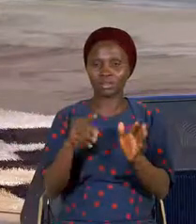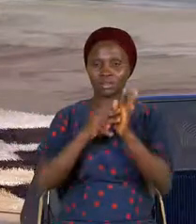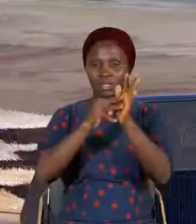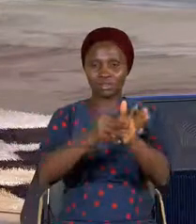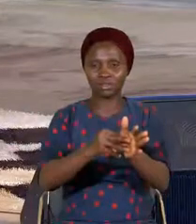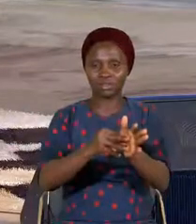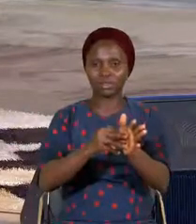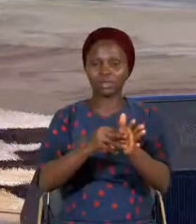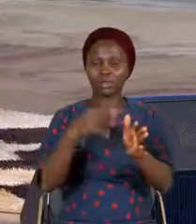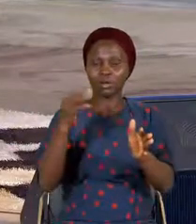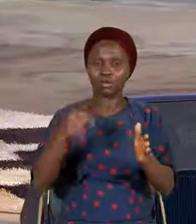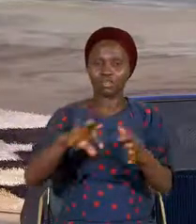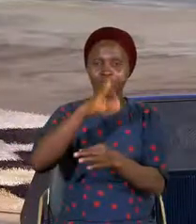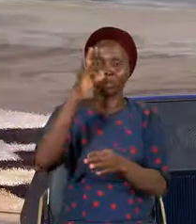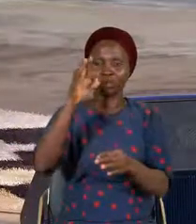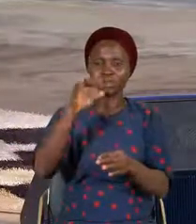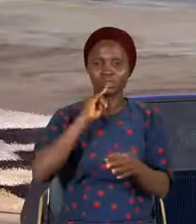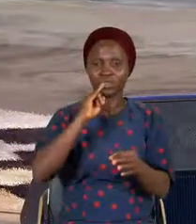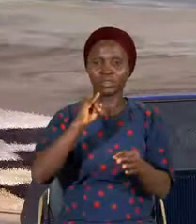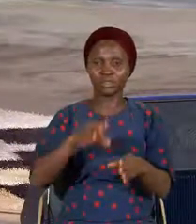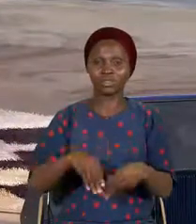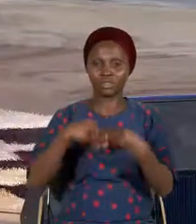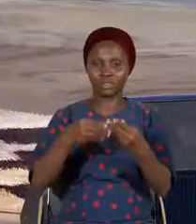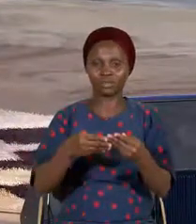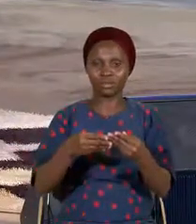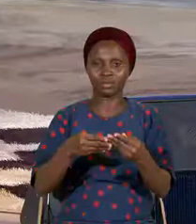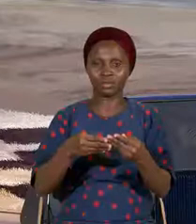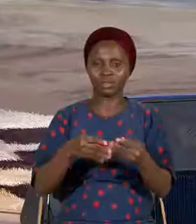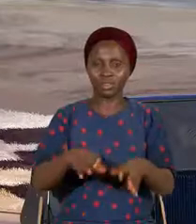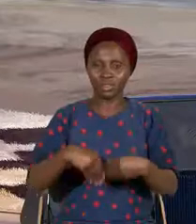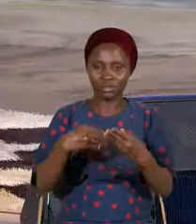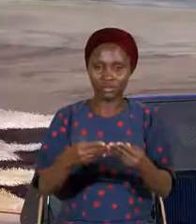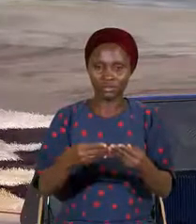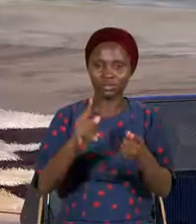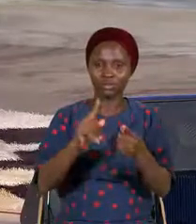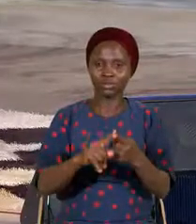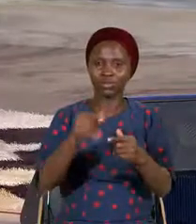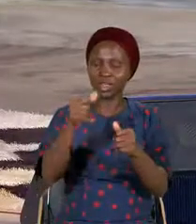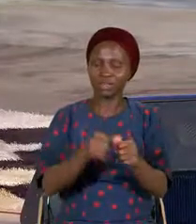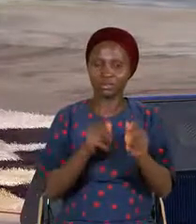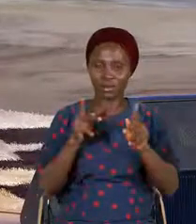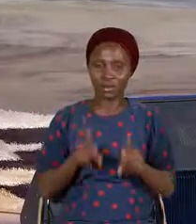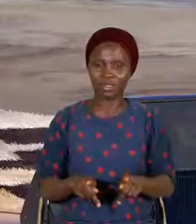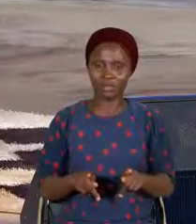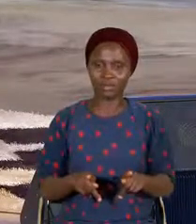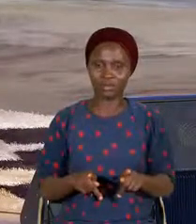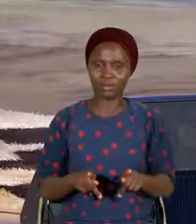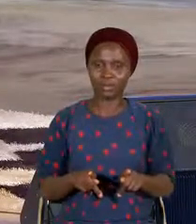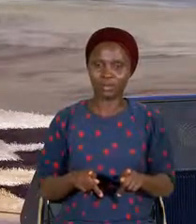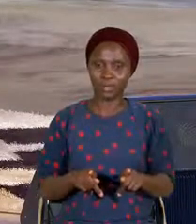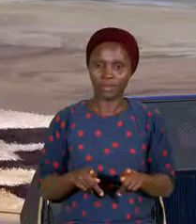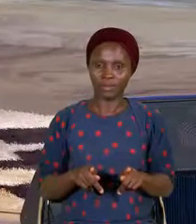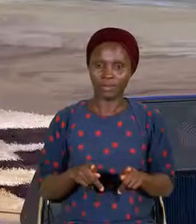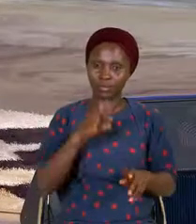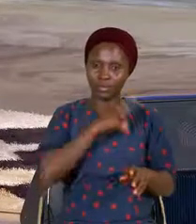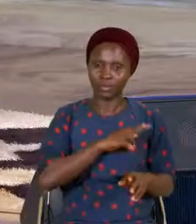chacun, la manifestation de l'Esprit est donnée pour l'utilité commune, est offerte pour